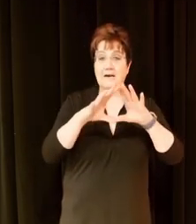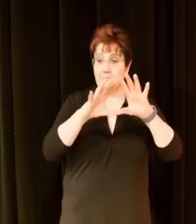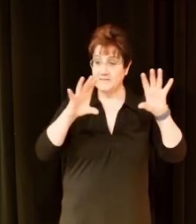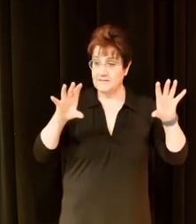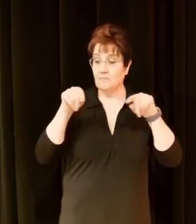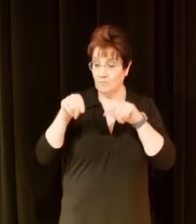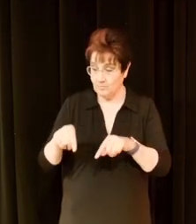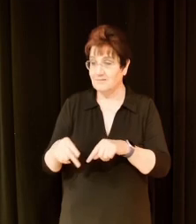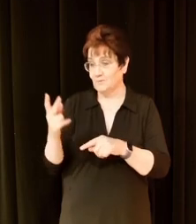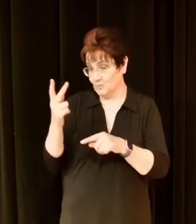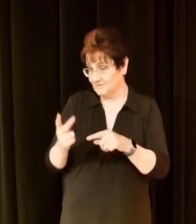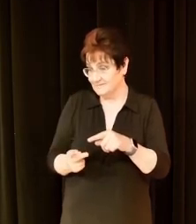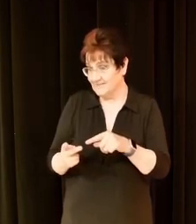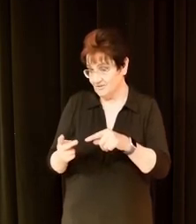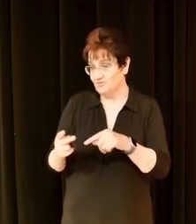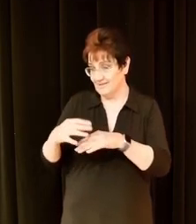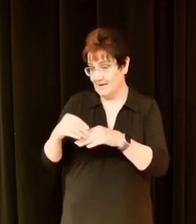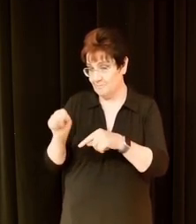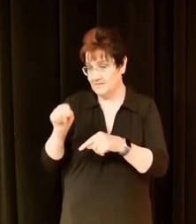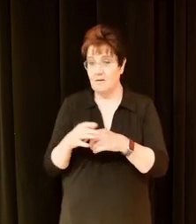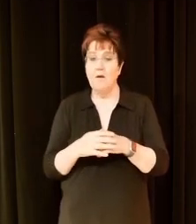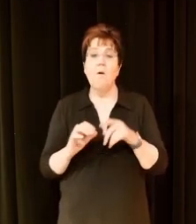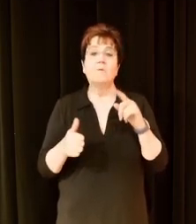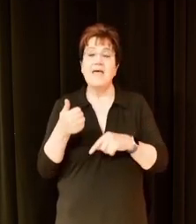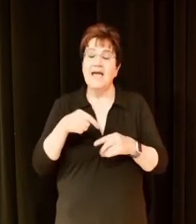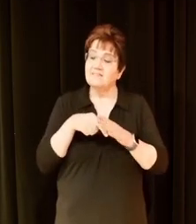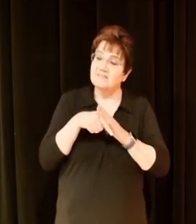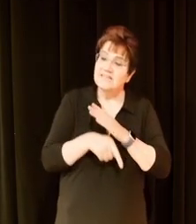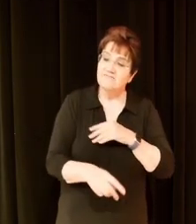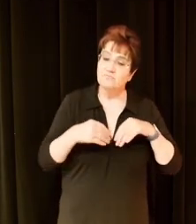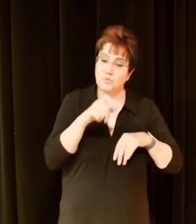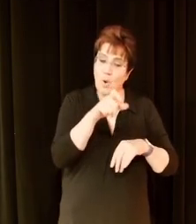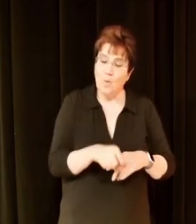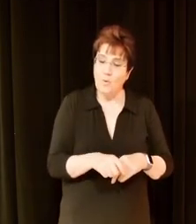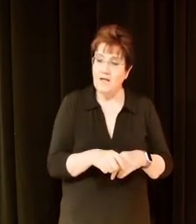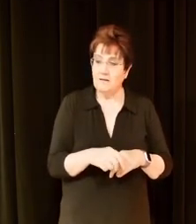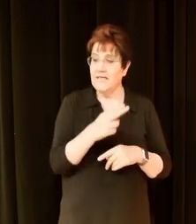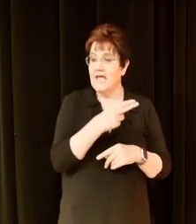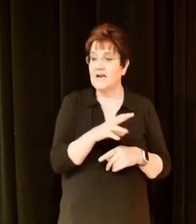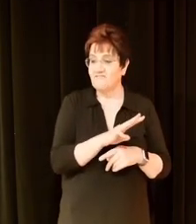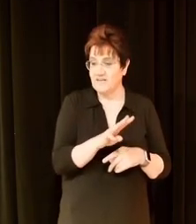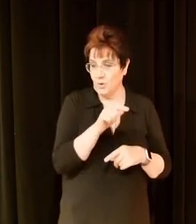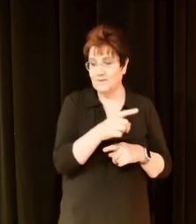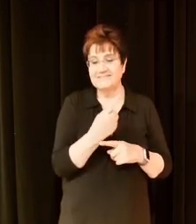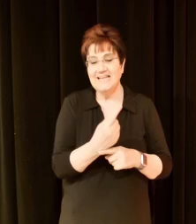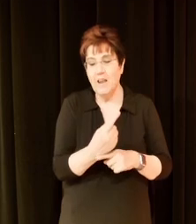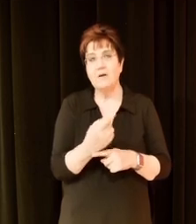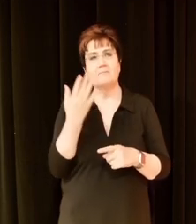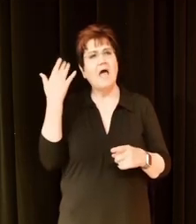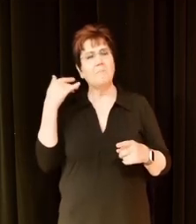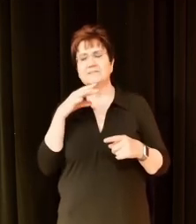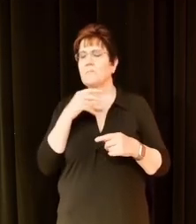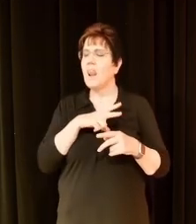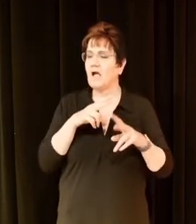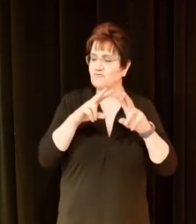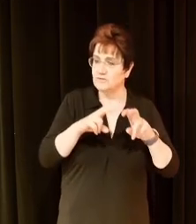Donald Winnicott, ein Tiefenpsychologe, der sich schon sehr früh mit dem Thema Spiel beschäftigt hat. Was ist eigentlich das Spiel in uns